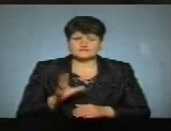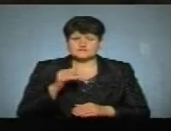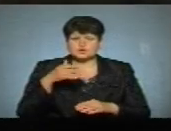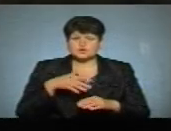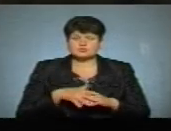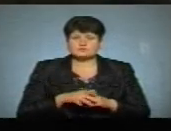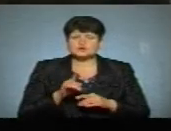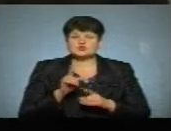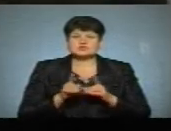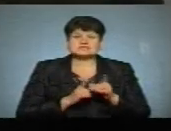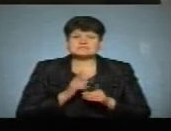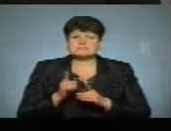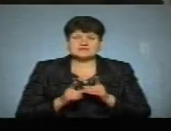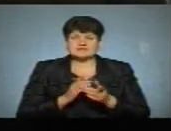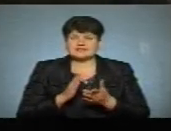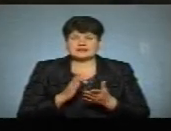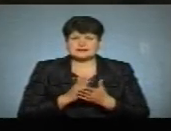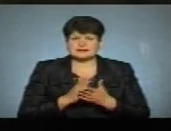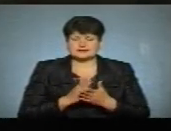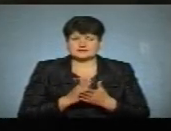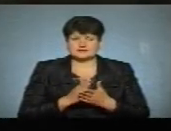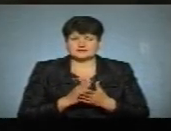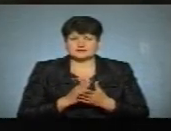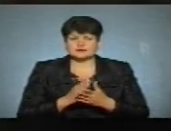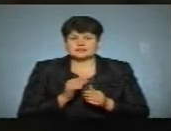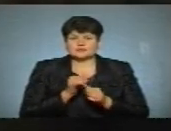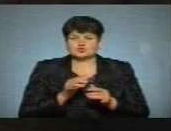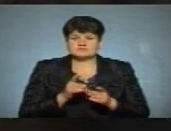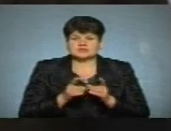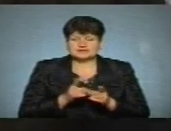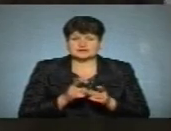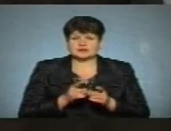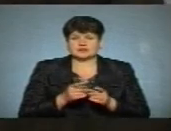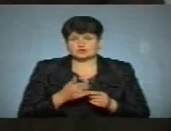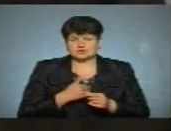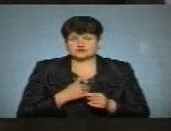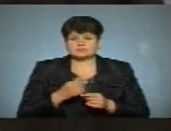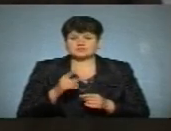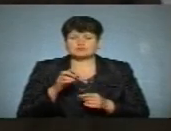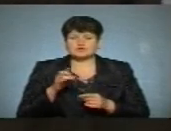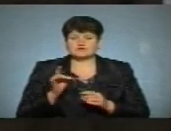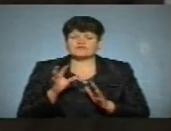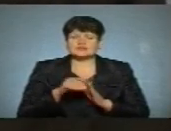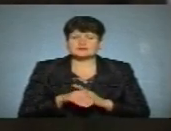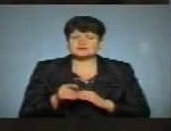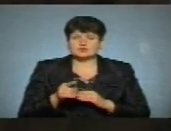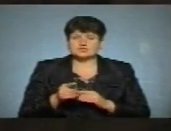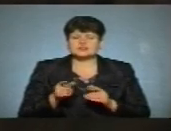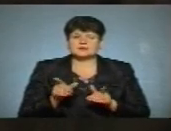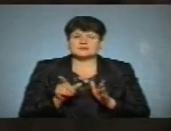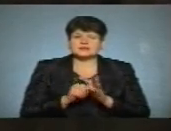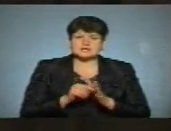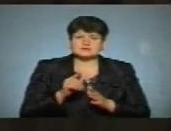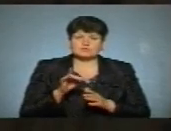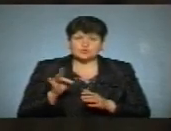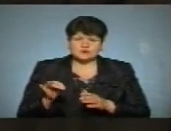що зміни не є відворотні і цивілізовано хотіли би Зборівщину війти в Тернопіль. По великому рахунку, чи приєднає Зборів до Бережан, чи Бережани